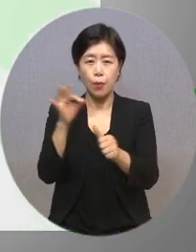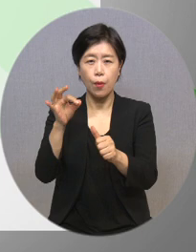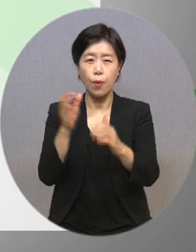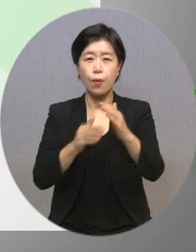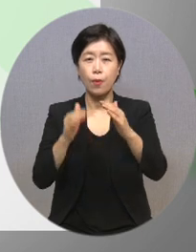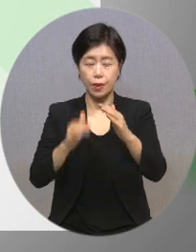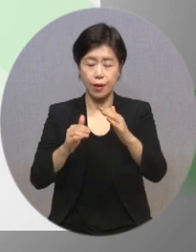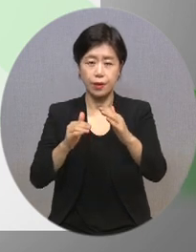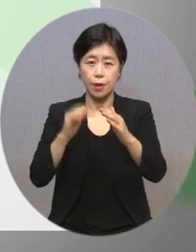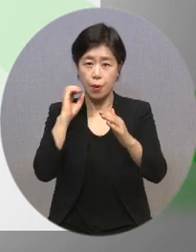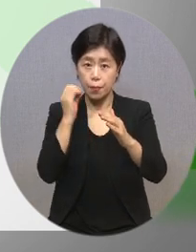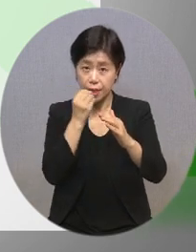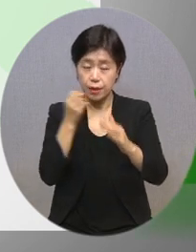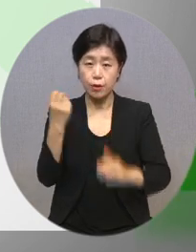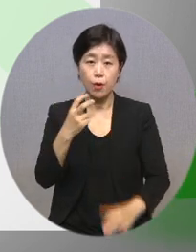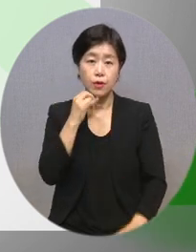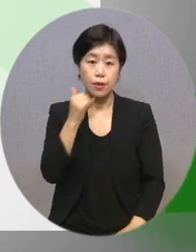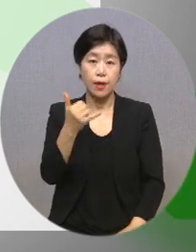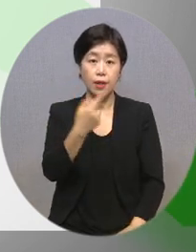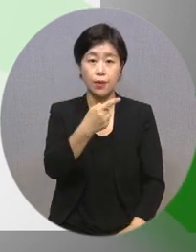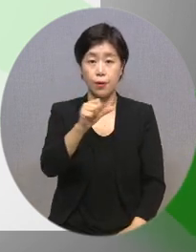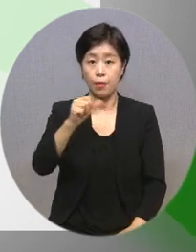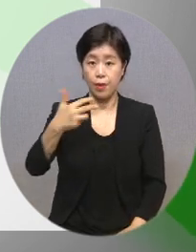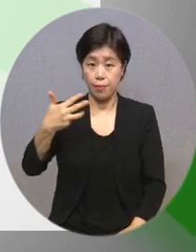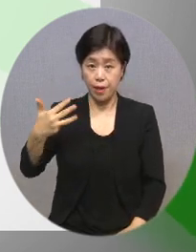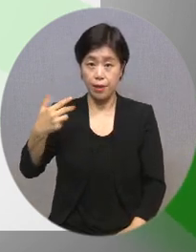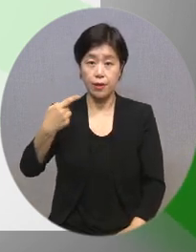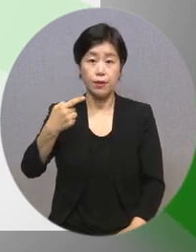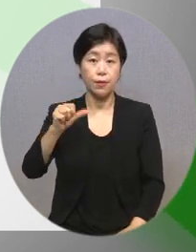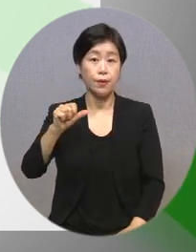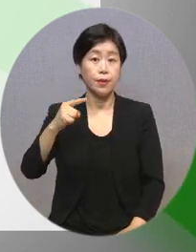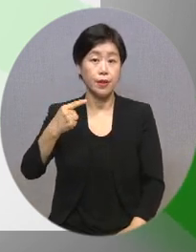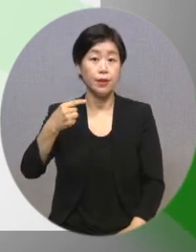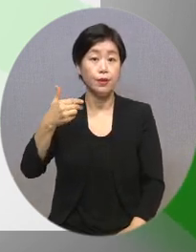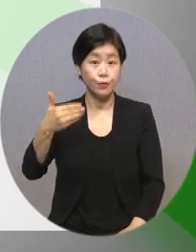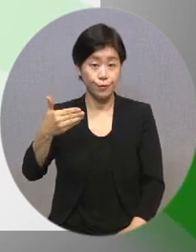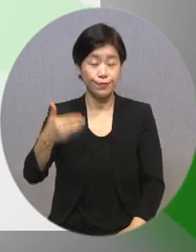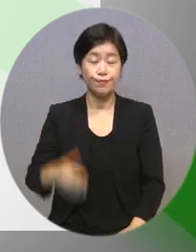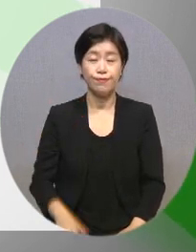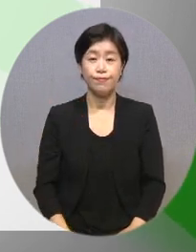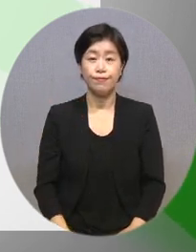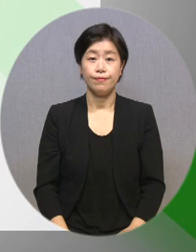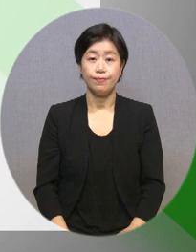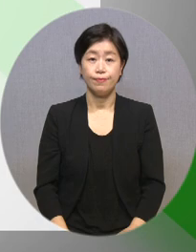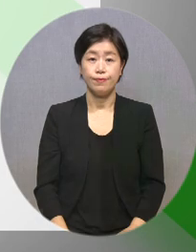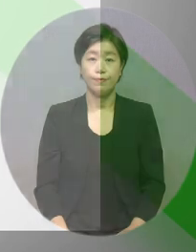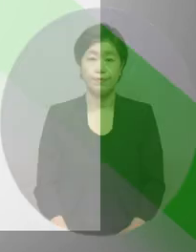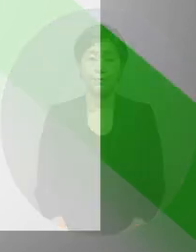국번 없이 1588-1519로 전화해서 각 담당 지사에 문의하시기 바랍니다.